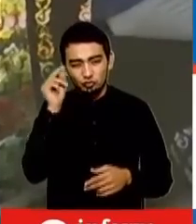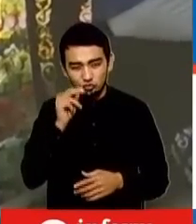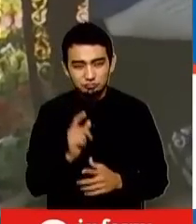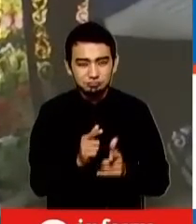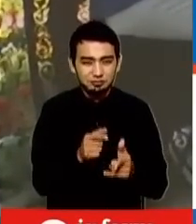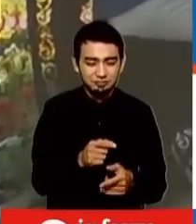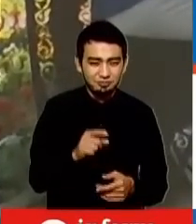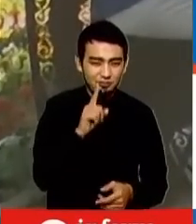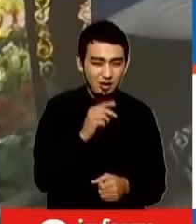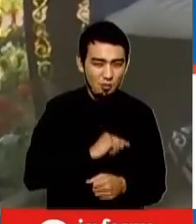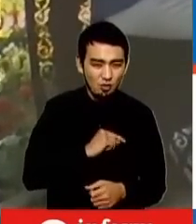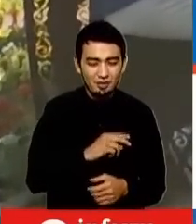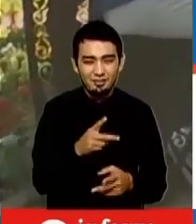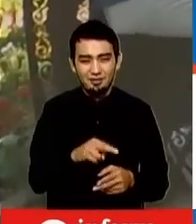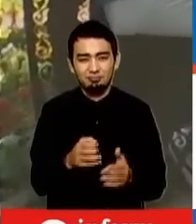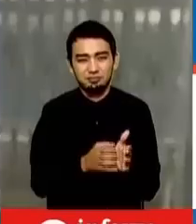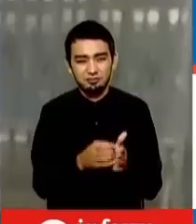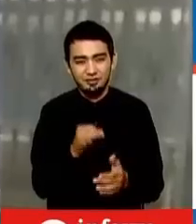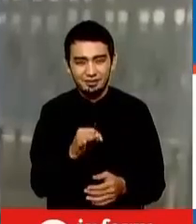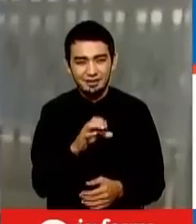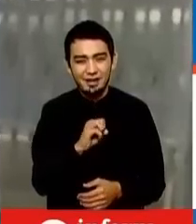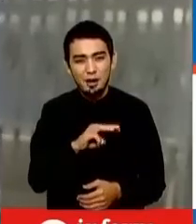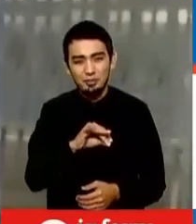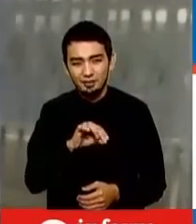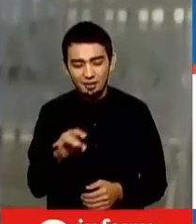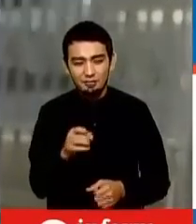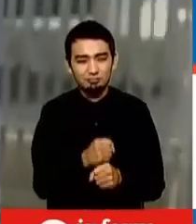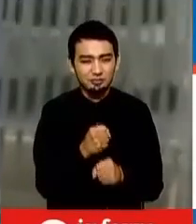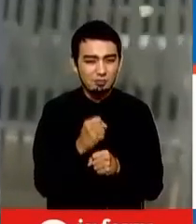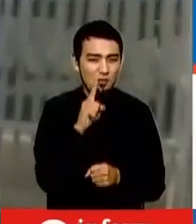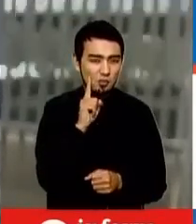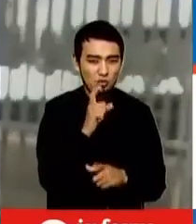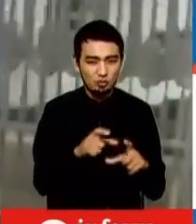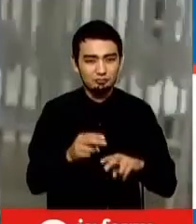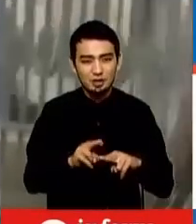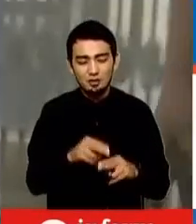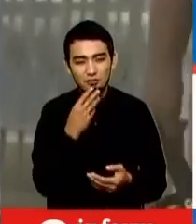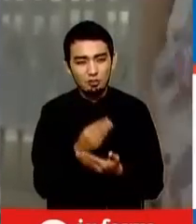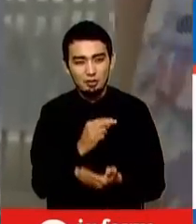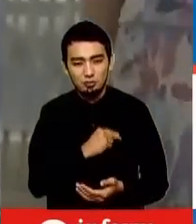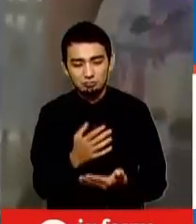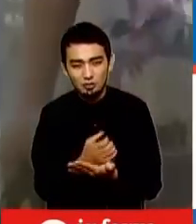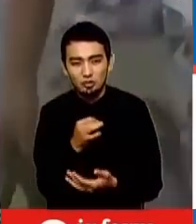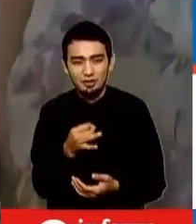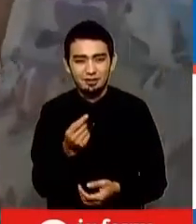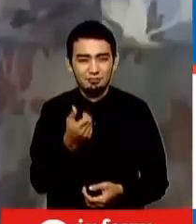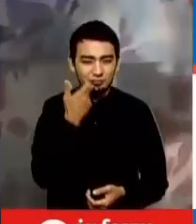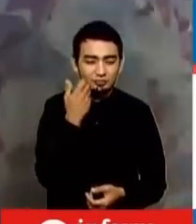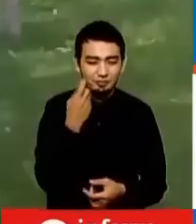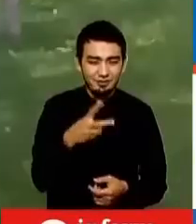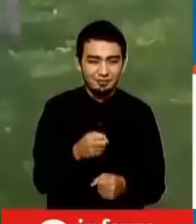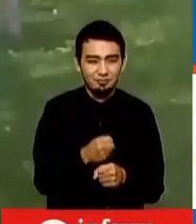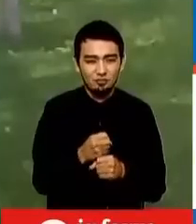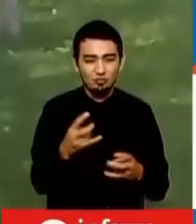Нужно проводить больше семинаров и мастер-классов для молодых людей, чтобы они нашли свое призвание и могли зарабатывать деньги. Анастасия